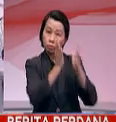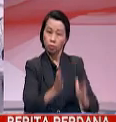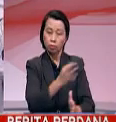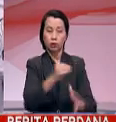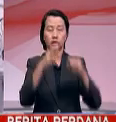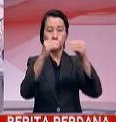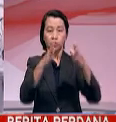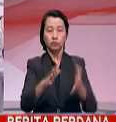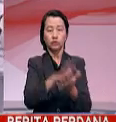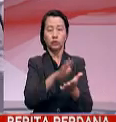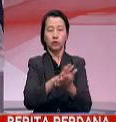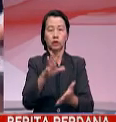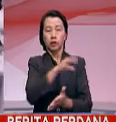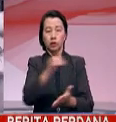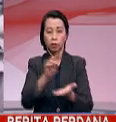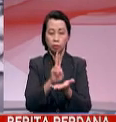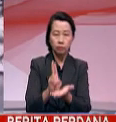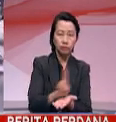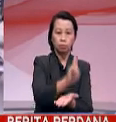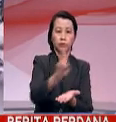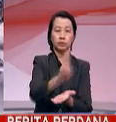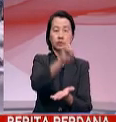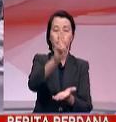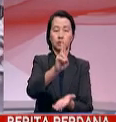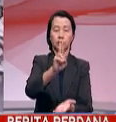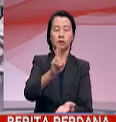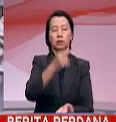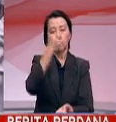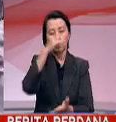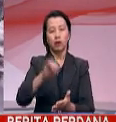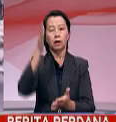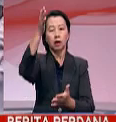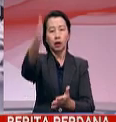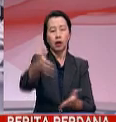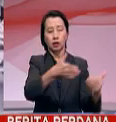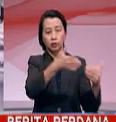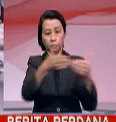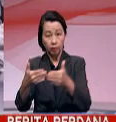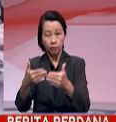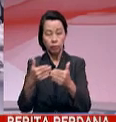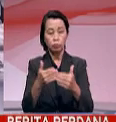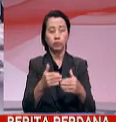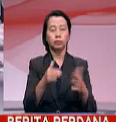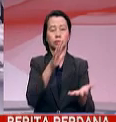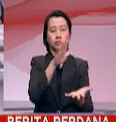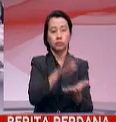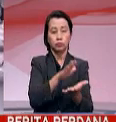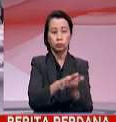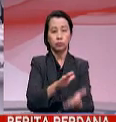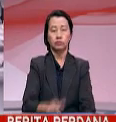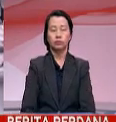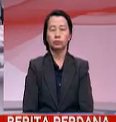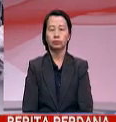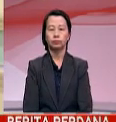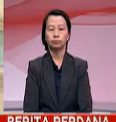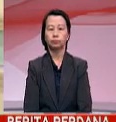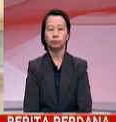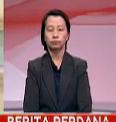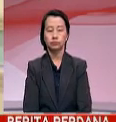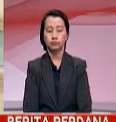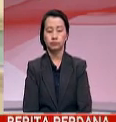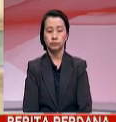guru sekolah serta Institut Pengajian Tinggi IPT yang akan menyambung semula sesi pengajian.